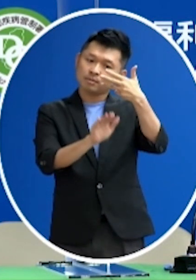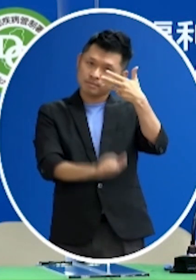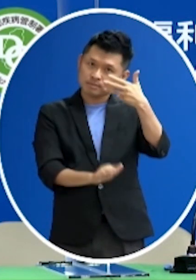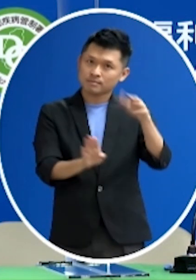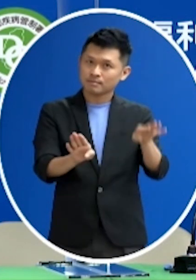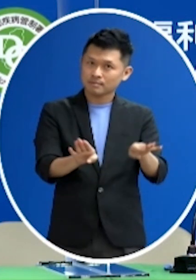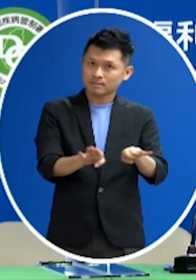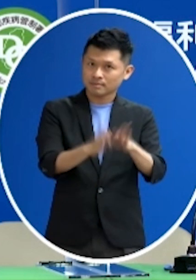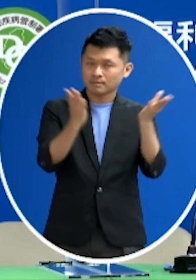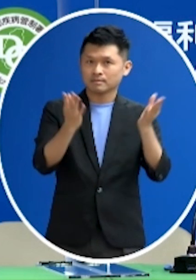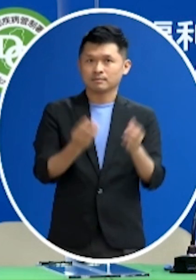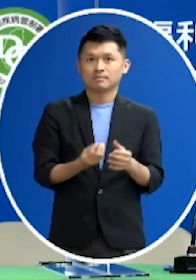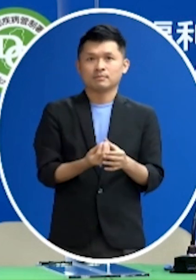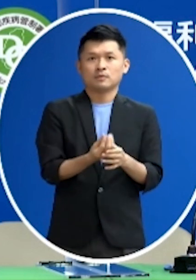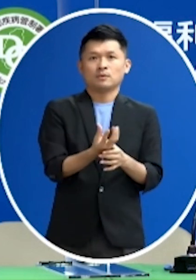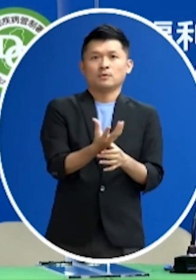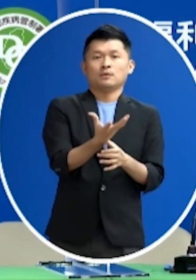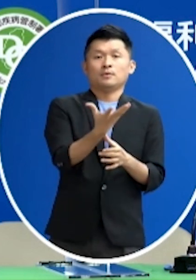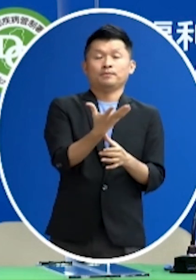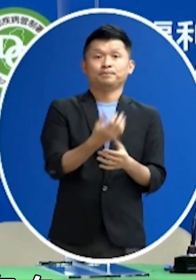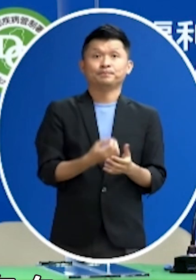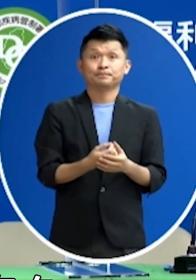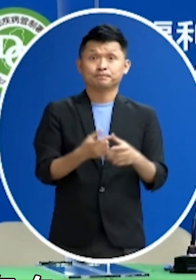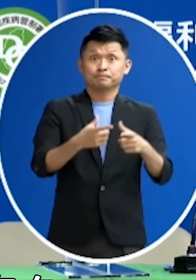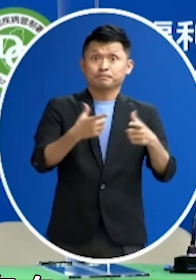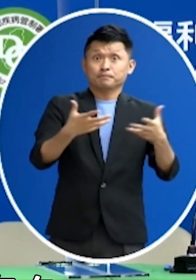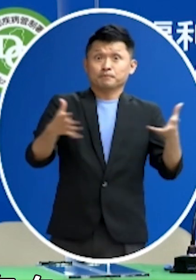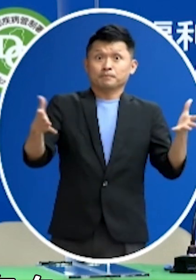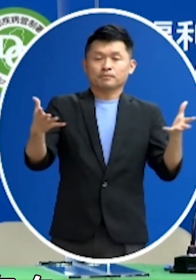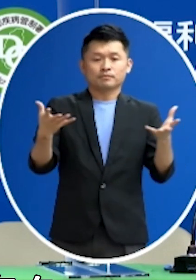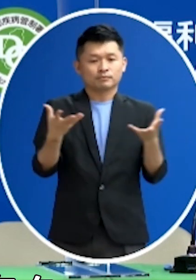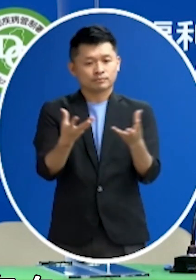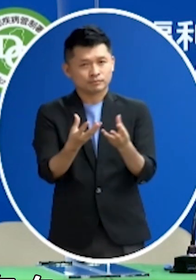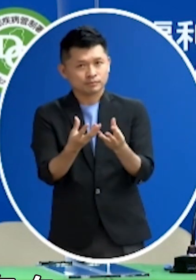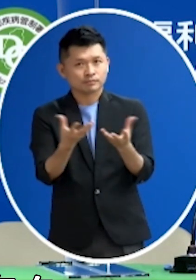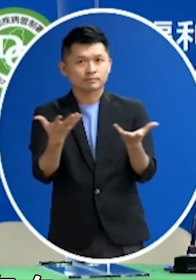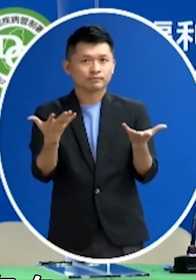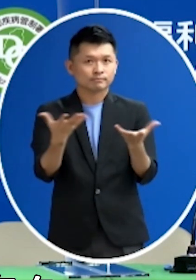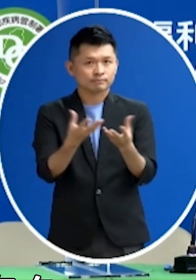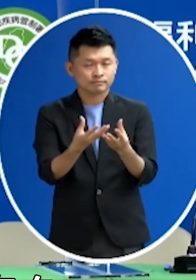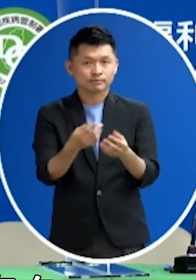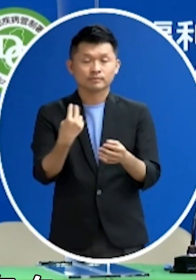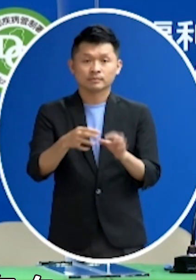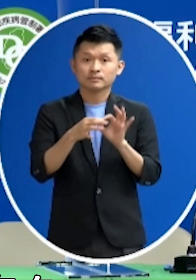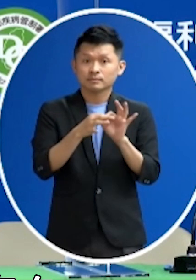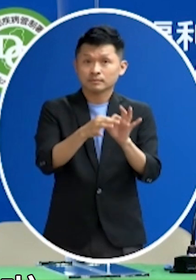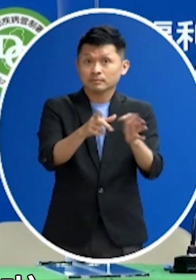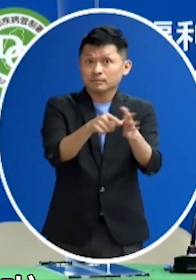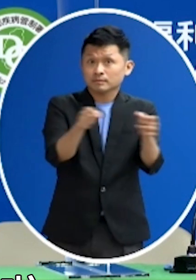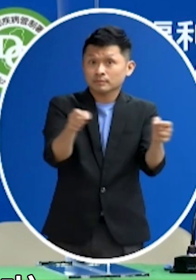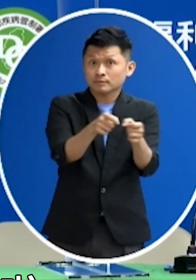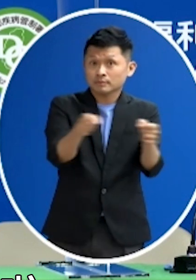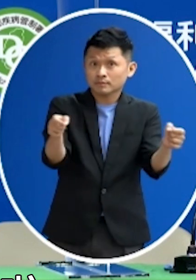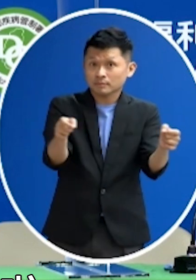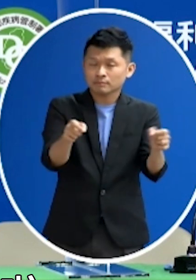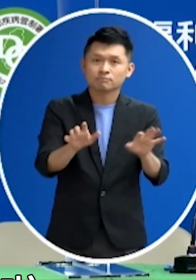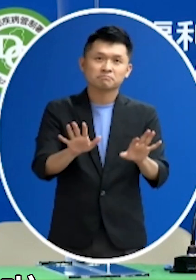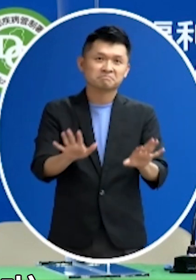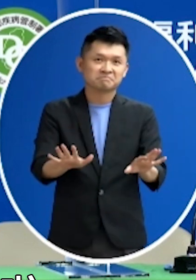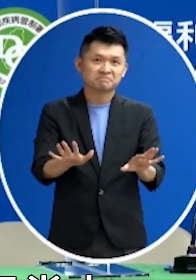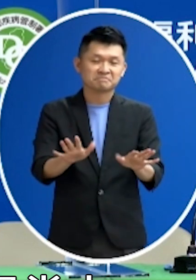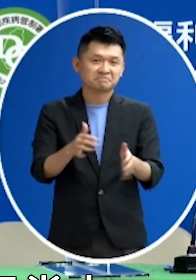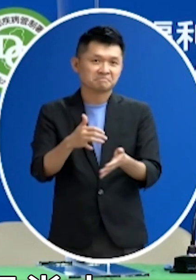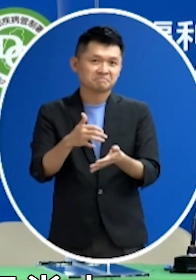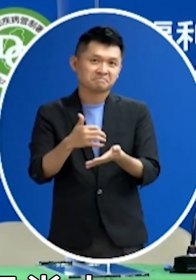至于说因为这个规模了，还有就是这个持续的时间会有多久，这个目前是还比较难